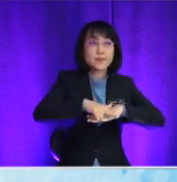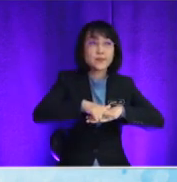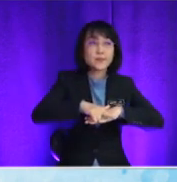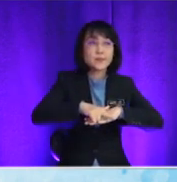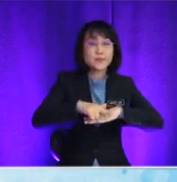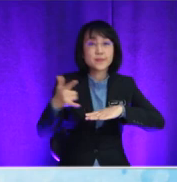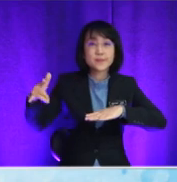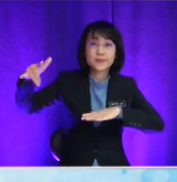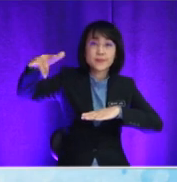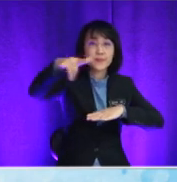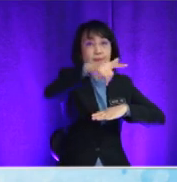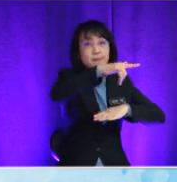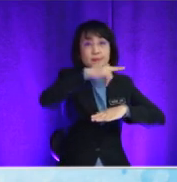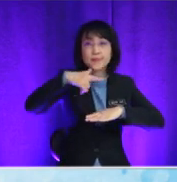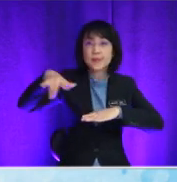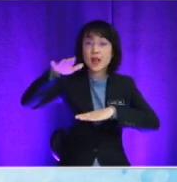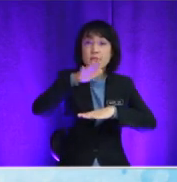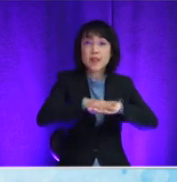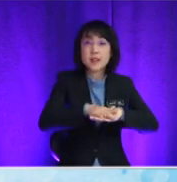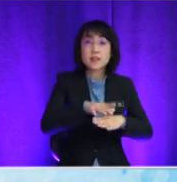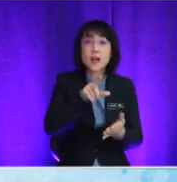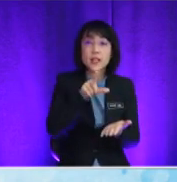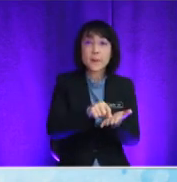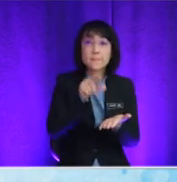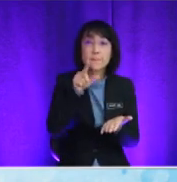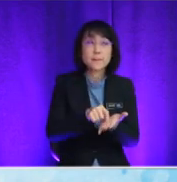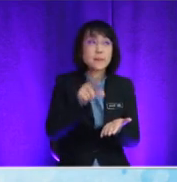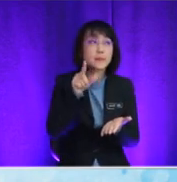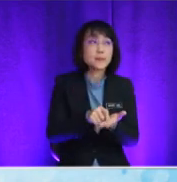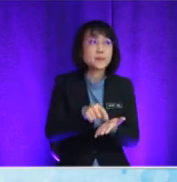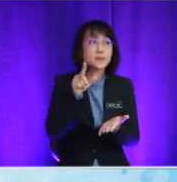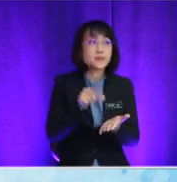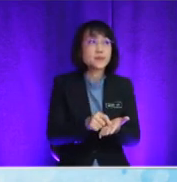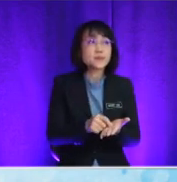di atas ayam Oke lagi ada lagi